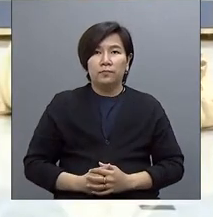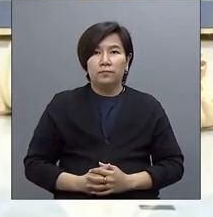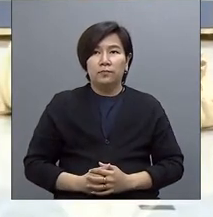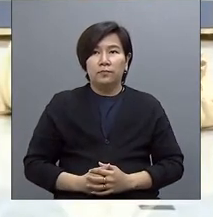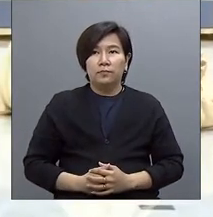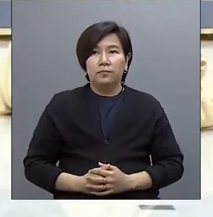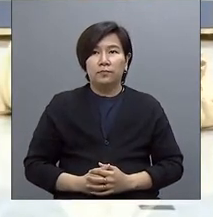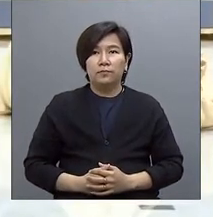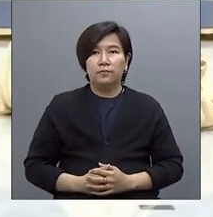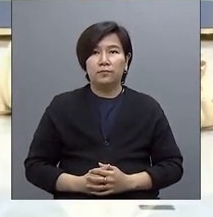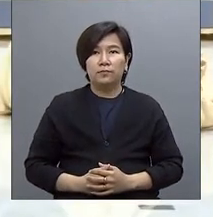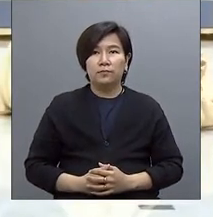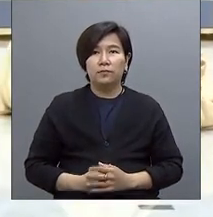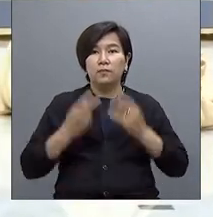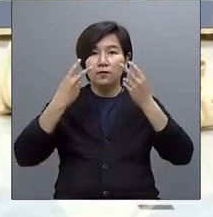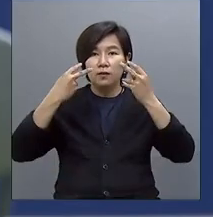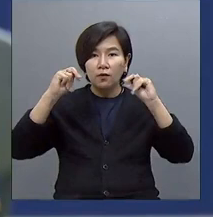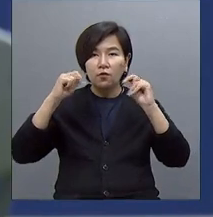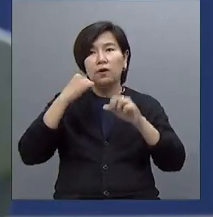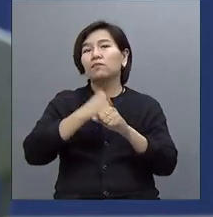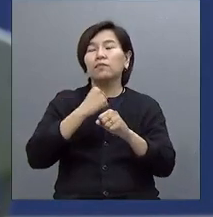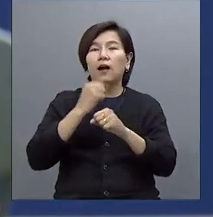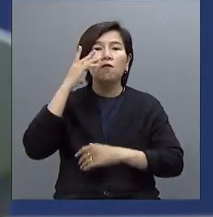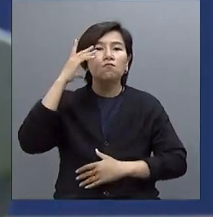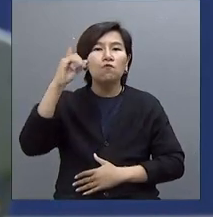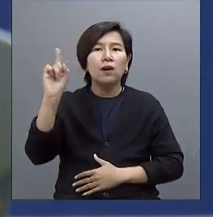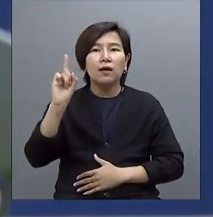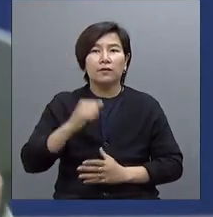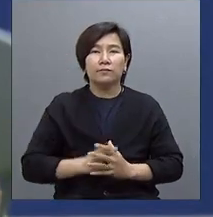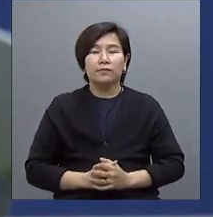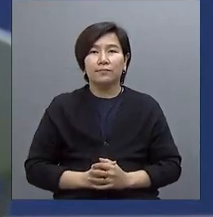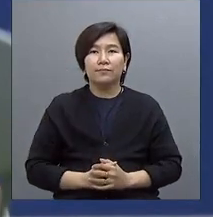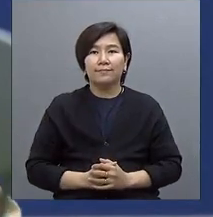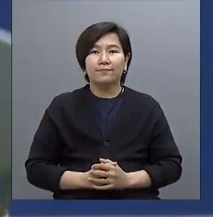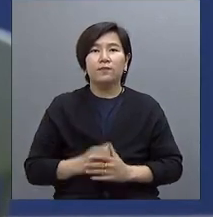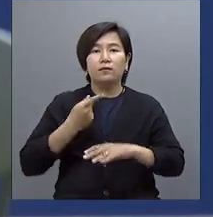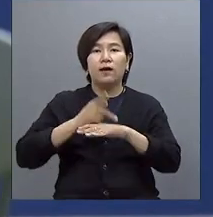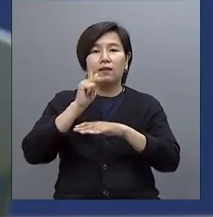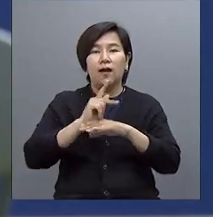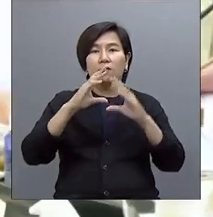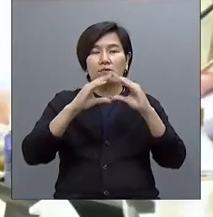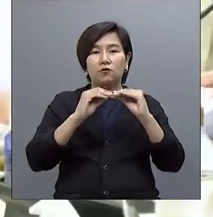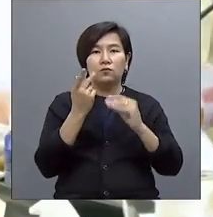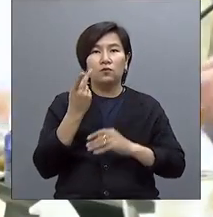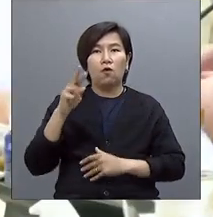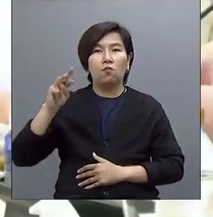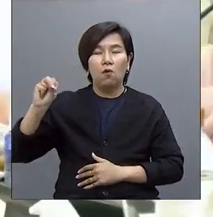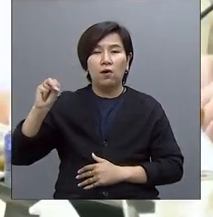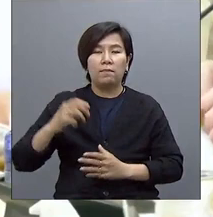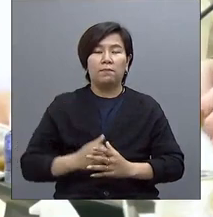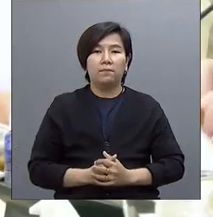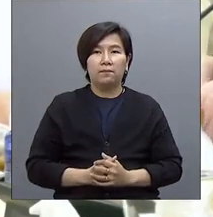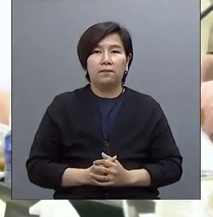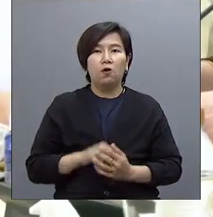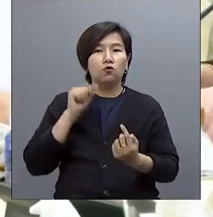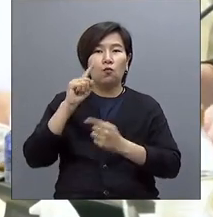สำหรับภารกิจของนายกรัฐมนตรีในวันพรุ่งนี้นะคะยังมีกำหนดการเป็นประธานการประชุมคณะรัฐมนตรีค่ะแล้วก็ยังเป็นวันคล้